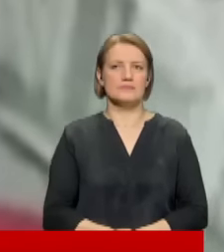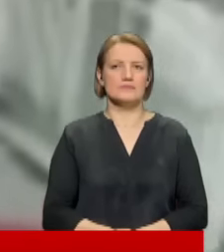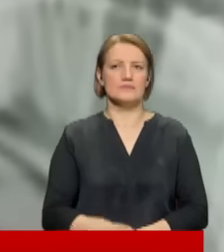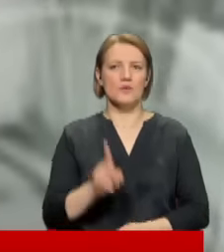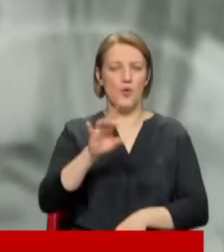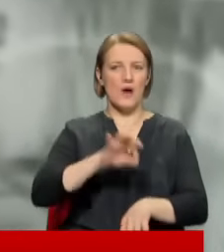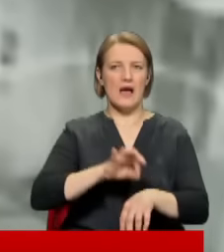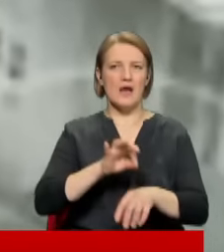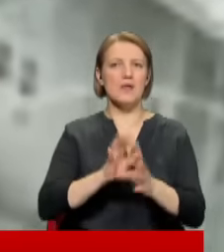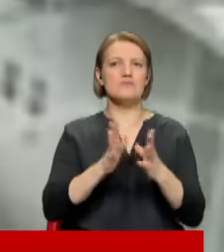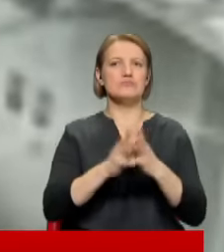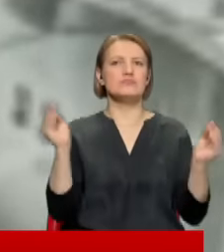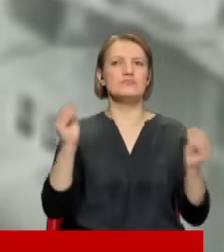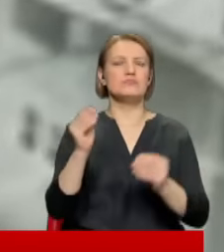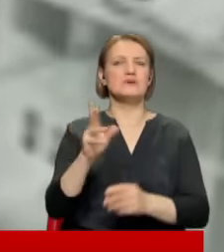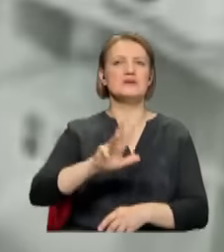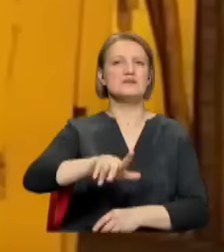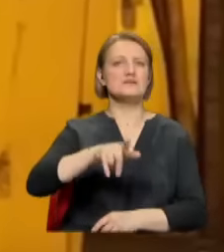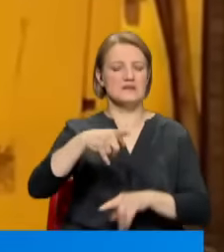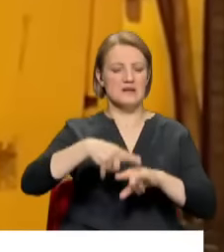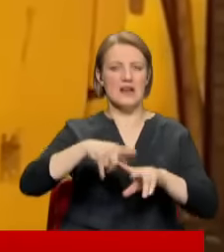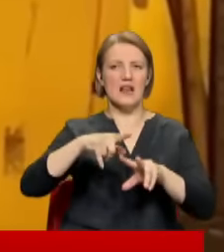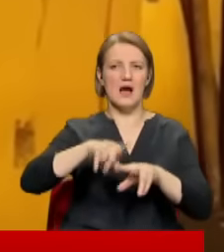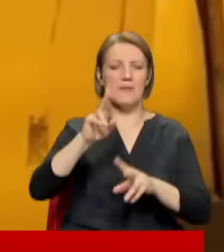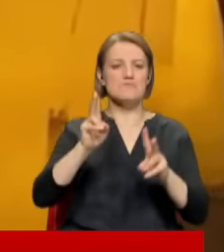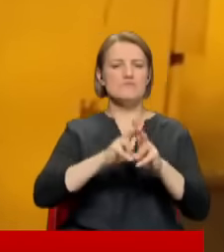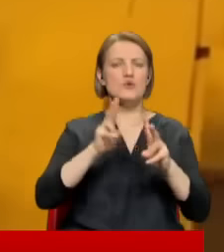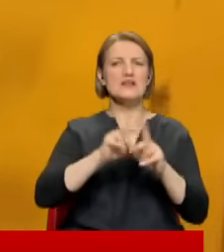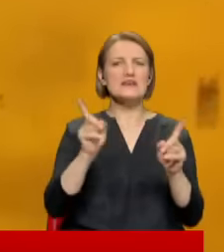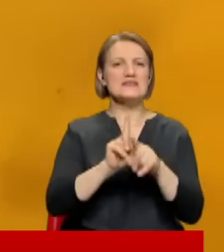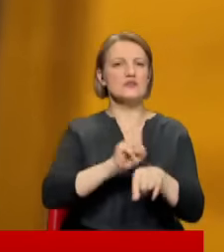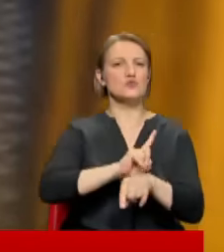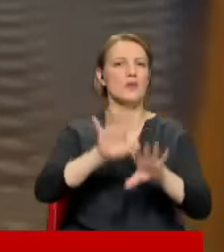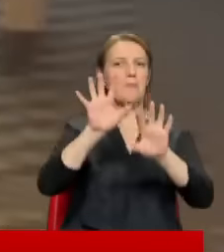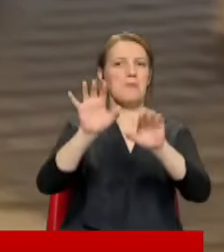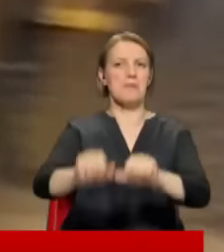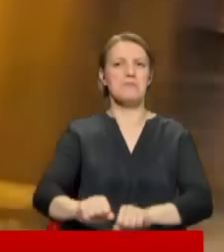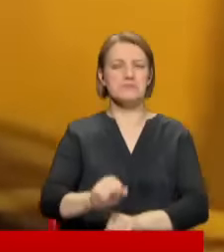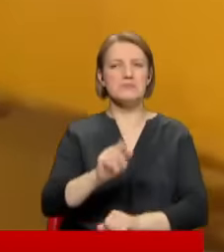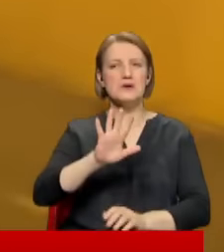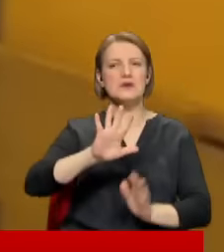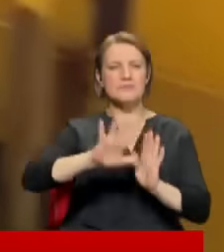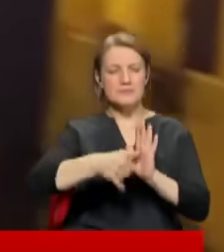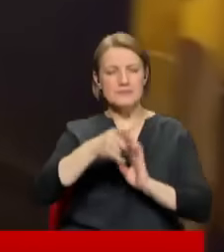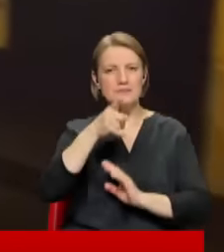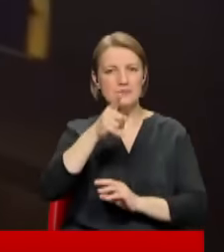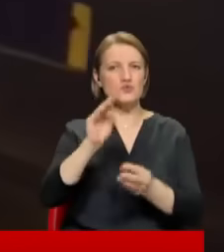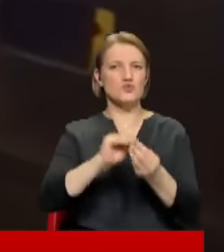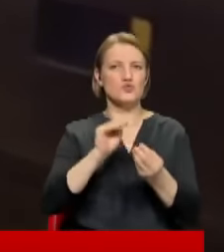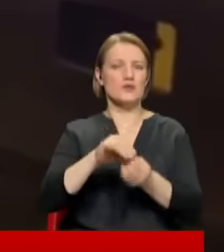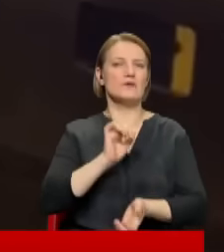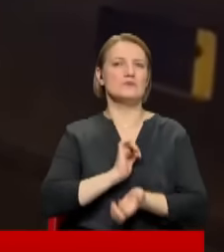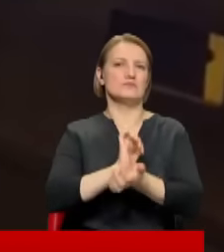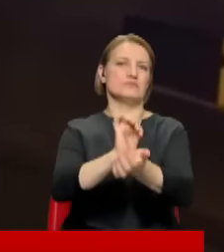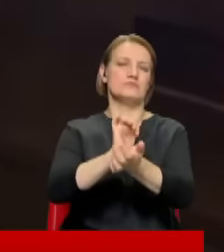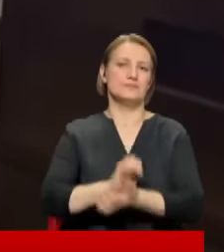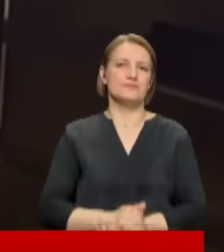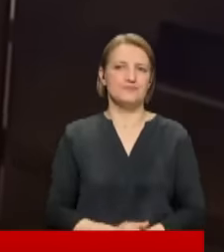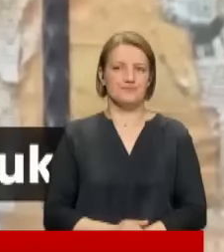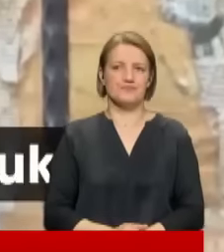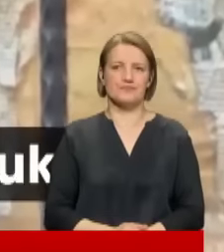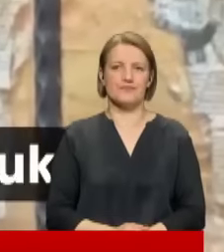O anda izini kaybettiren kapkaççı Halil A, polisler tarafından kısa sürede yakalandı. Kapkaç ve kasten yaralama suçlarından tutuklanarak